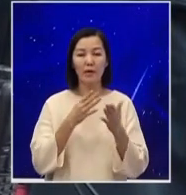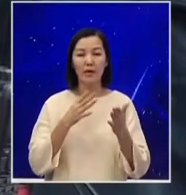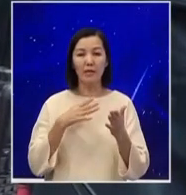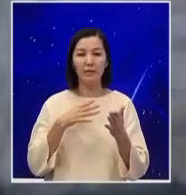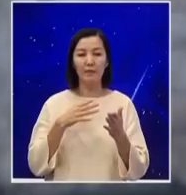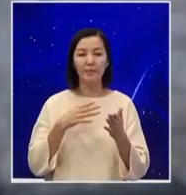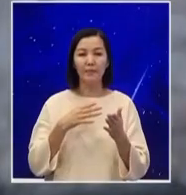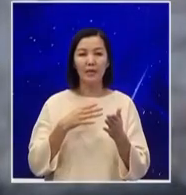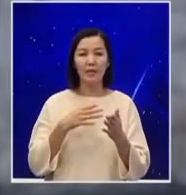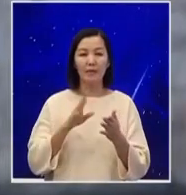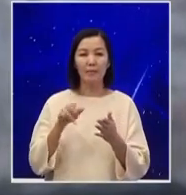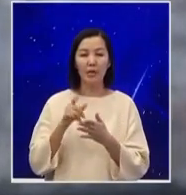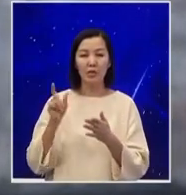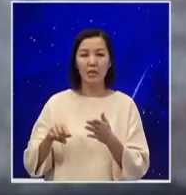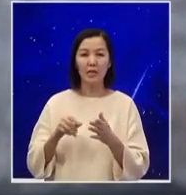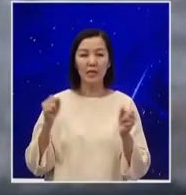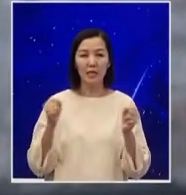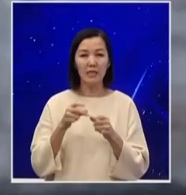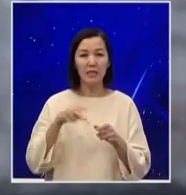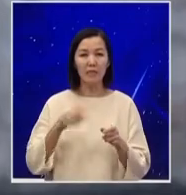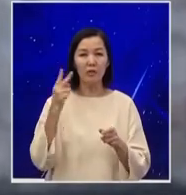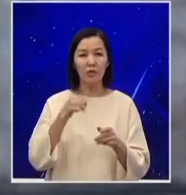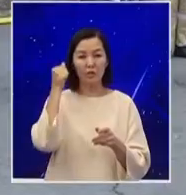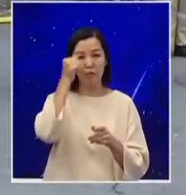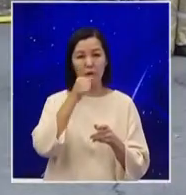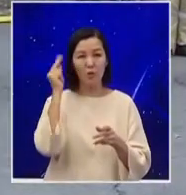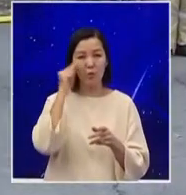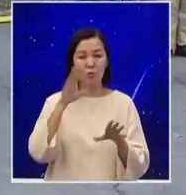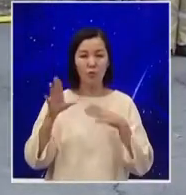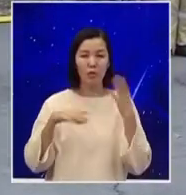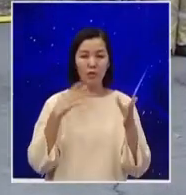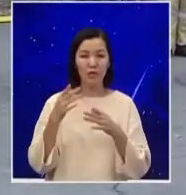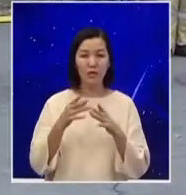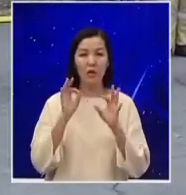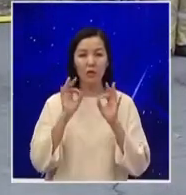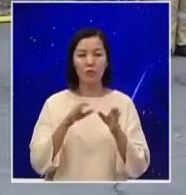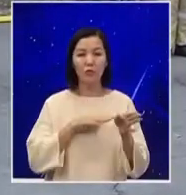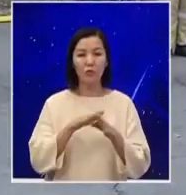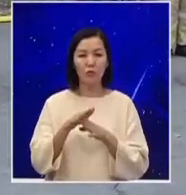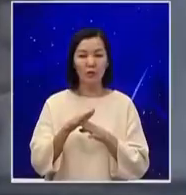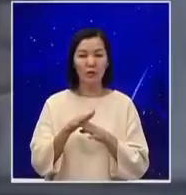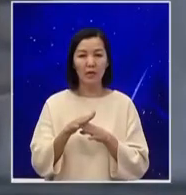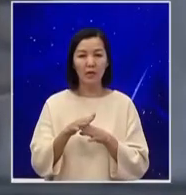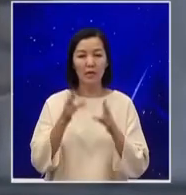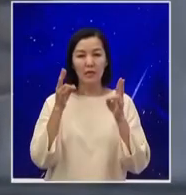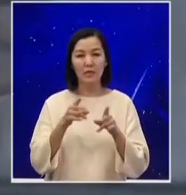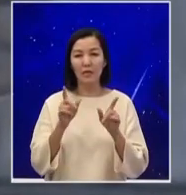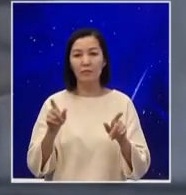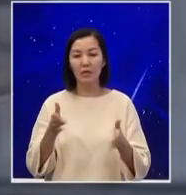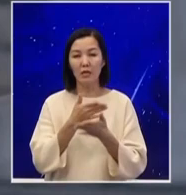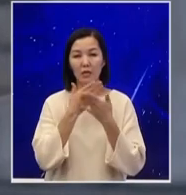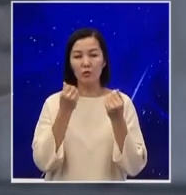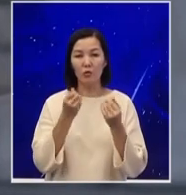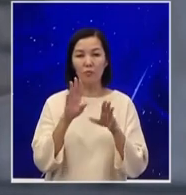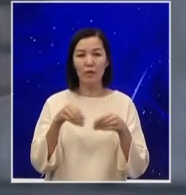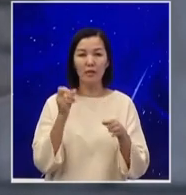құтқару қызметінің басшылары қыс 2020 оқу-жаттығуы ойдағыдай өткенін хабарлады. Жалпы жаттығу кезінде зардап шеккендер жоқ. Берілген